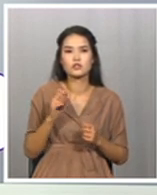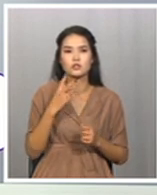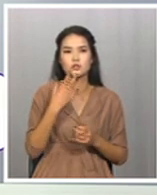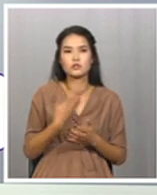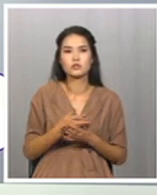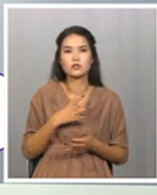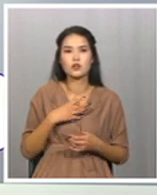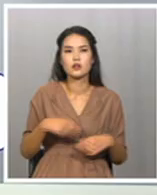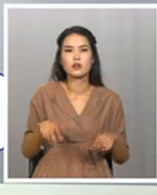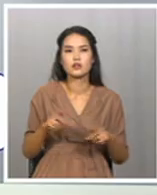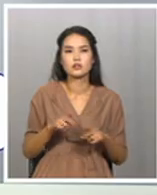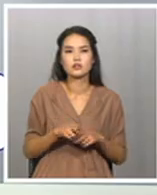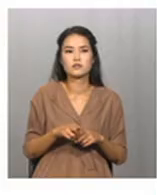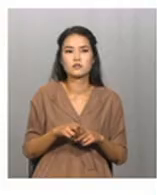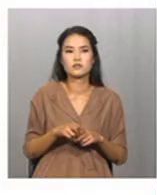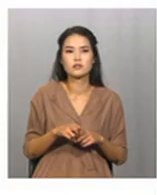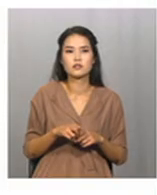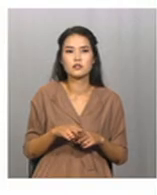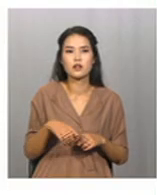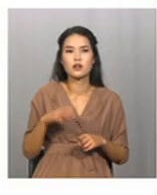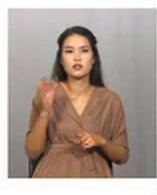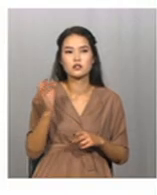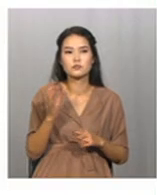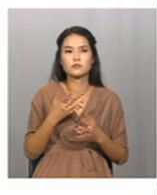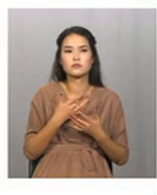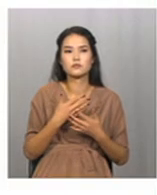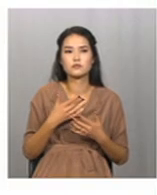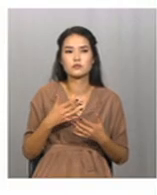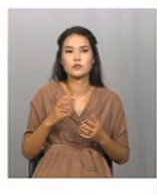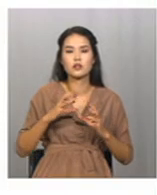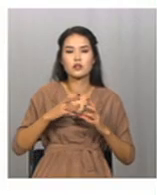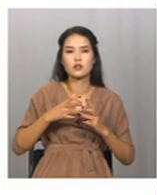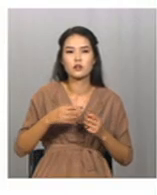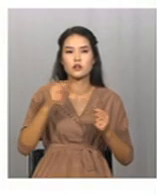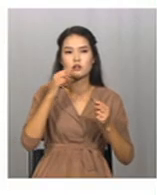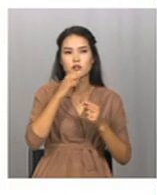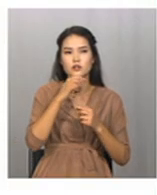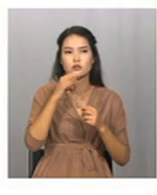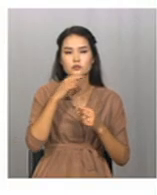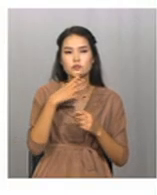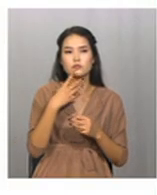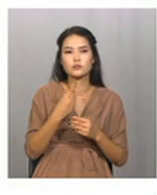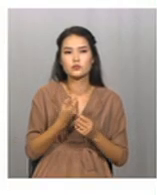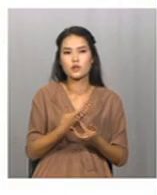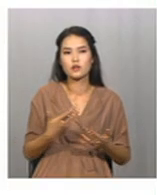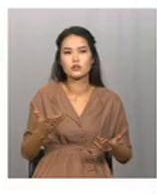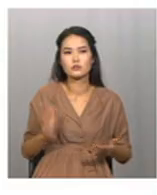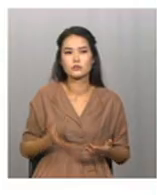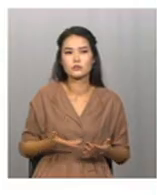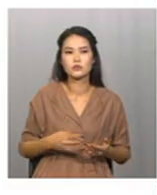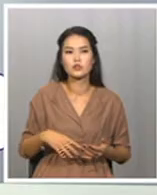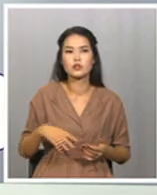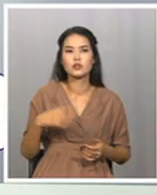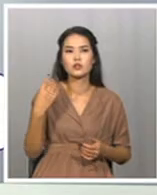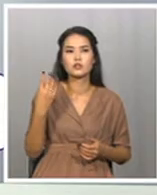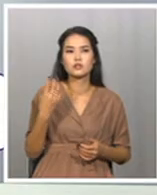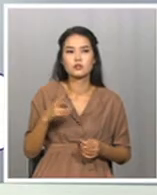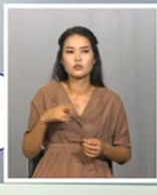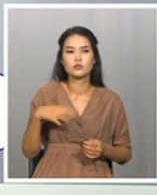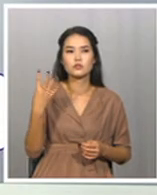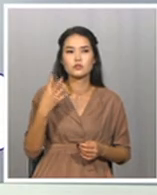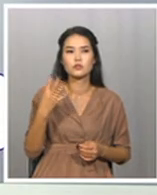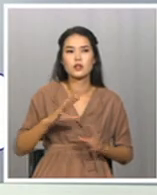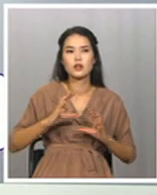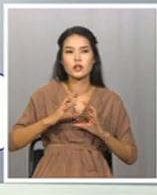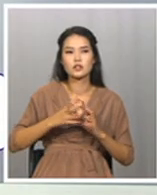Және олардың сапасы да, олардың әлеуметтік экономикалық деңгейі де әртүрлі болып келеді. Және сонымен қатар